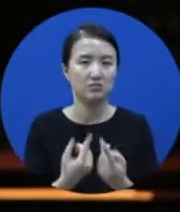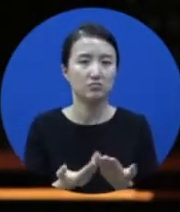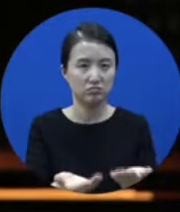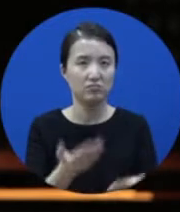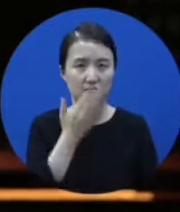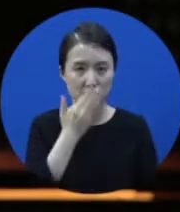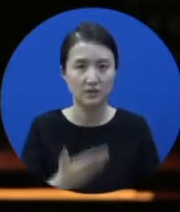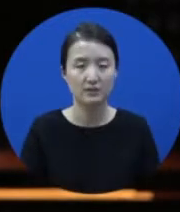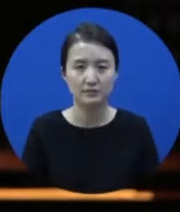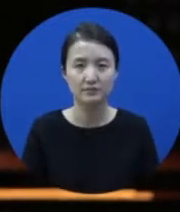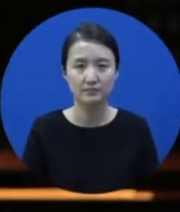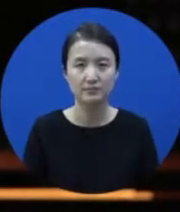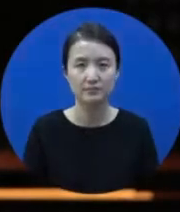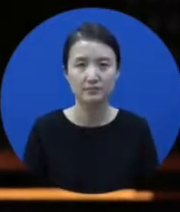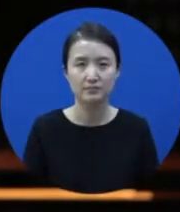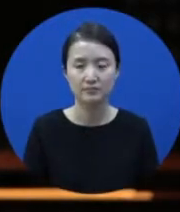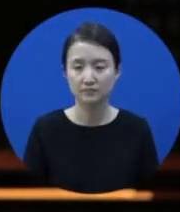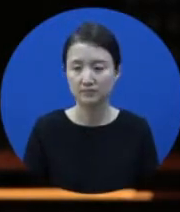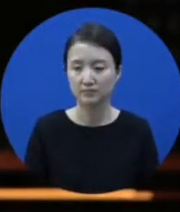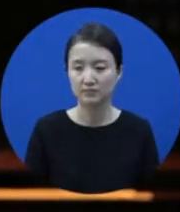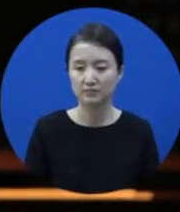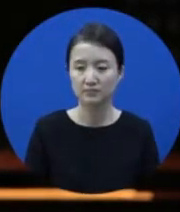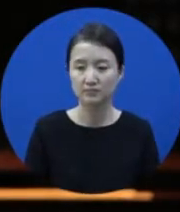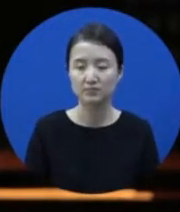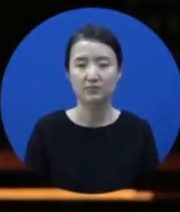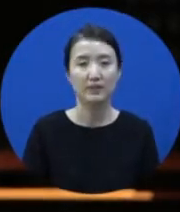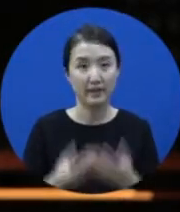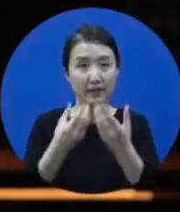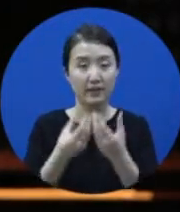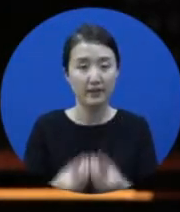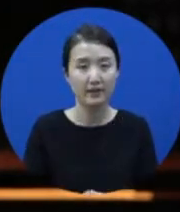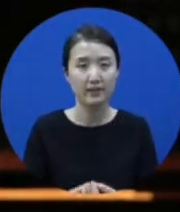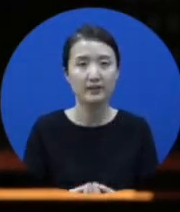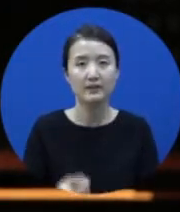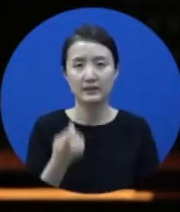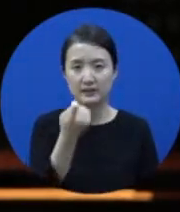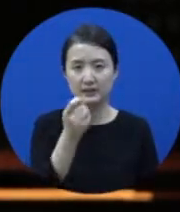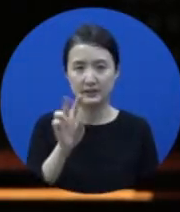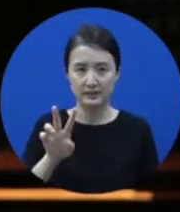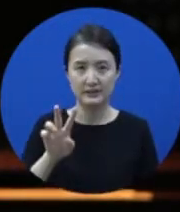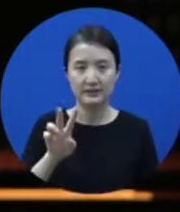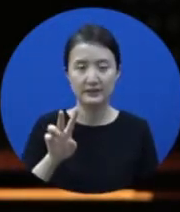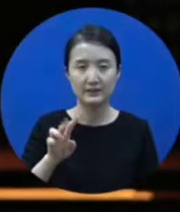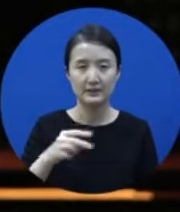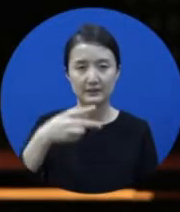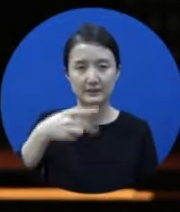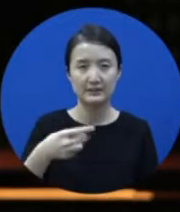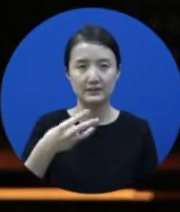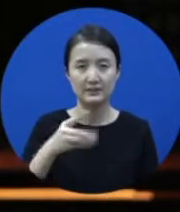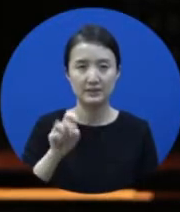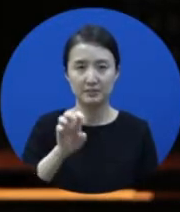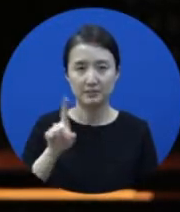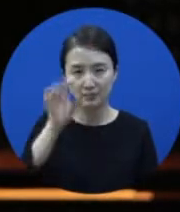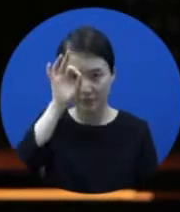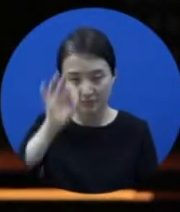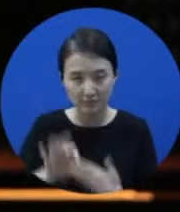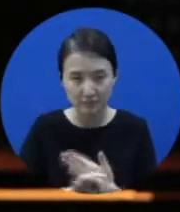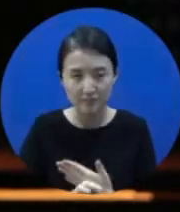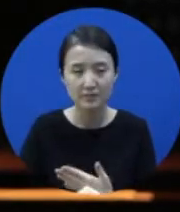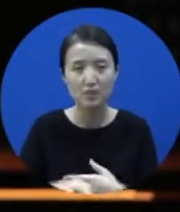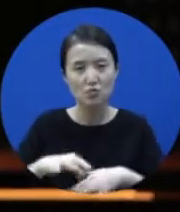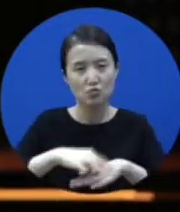드라마를 보시잖아요. 네. 사극이다. 만약에 사극에 내시가 나온다. 왕이 나온다.